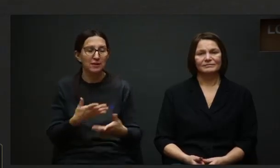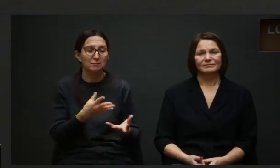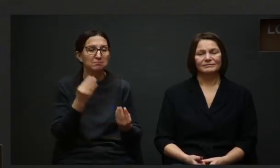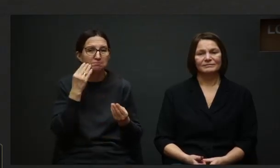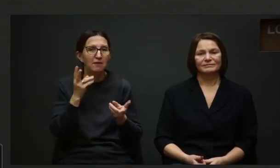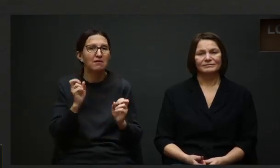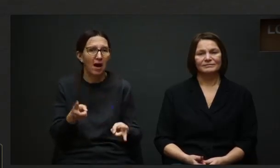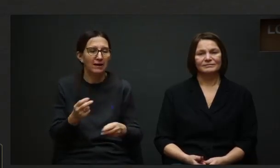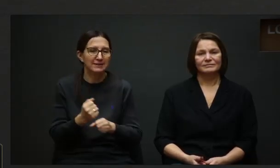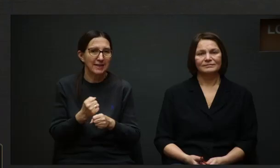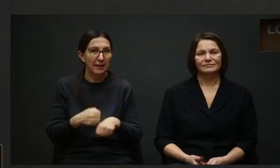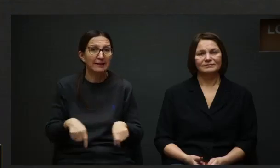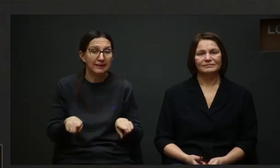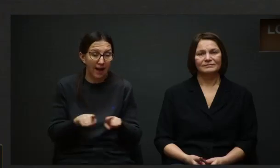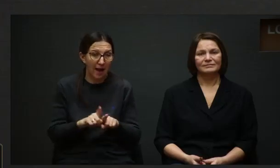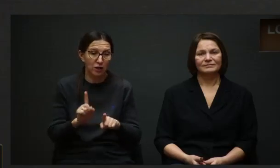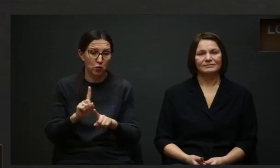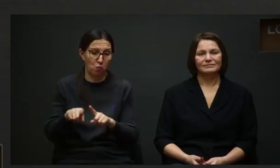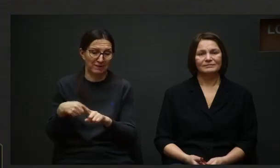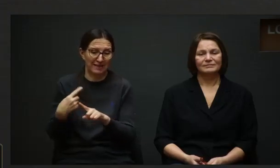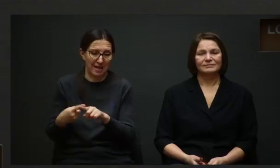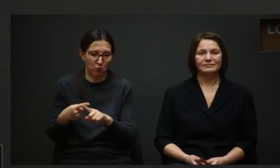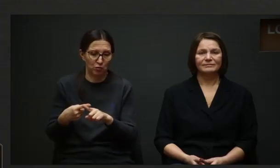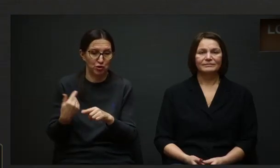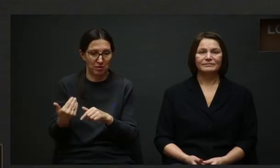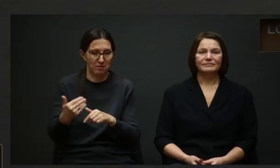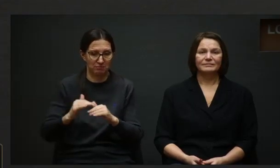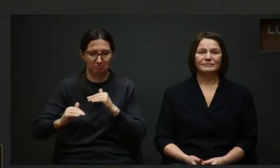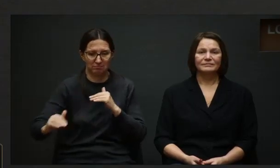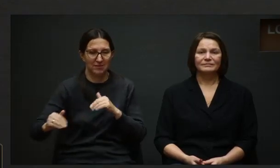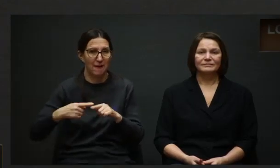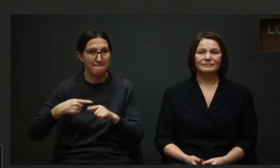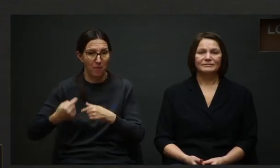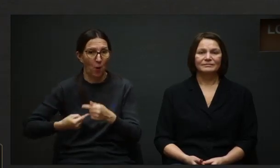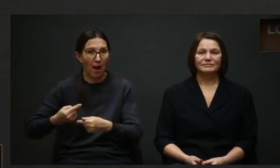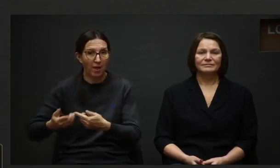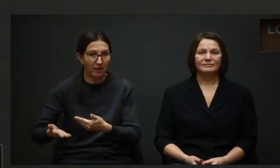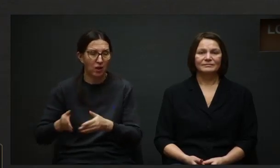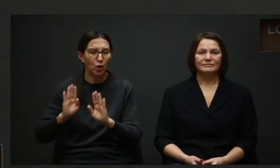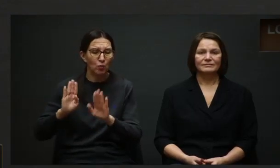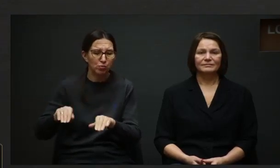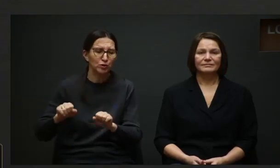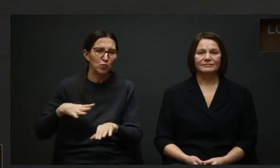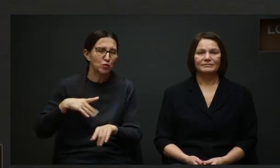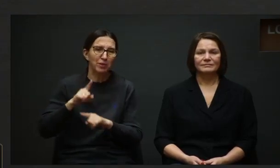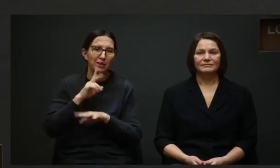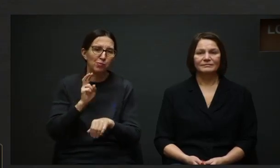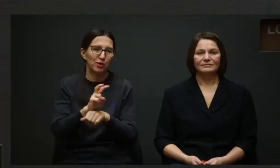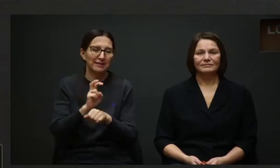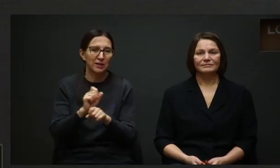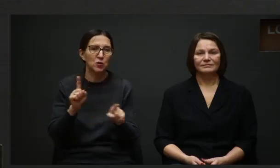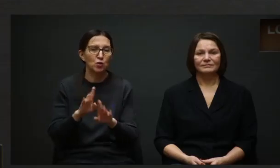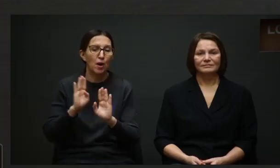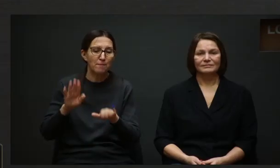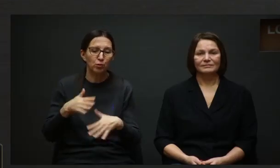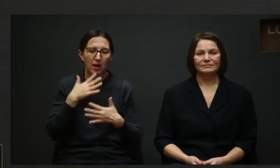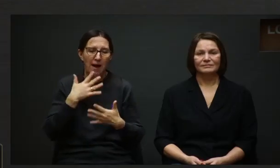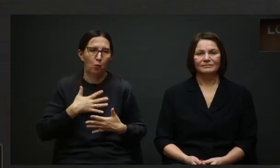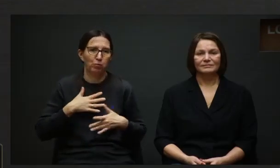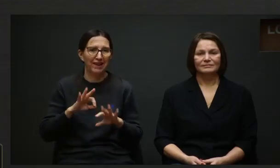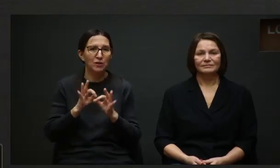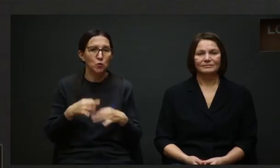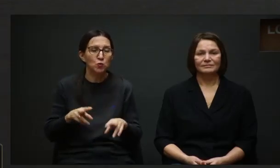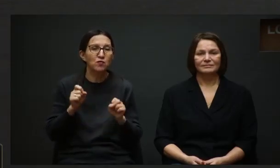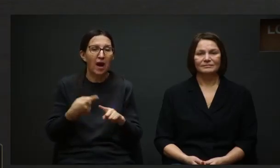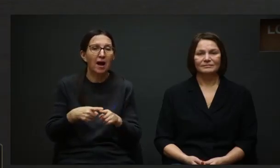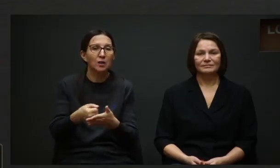как сделать так, чтобы следующие поколения, пусть они даже, может быть, не будут ходить в музей, но пусть они любят искусство. Как